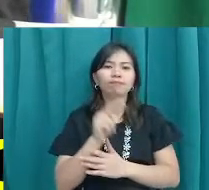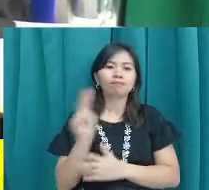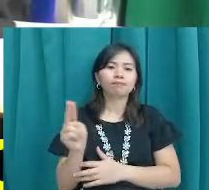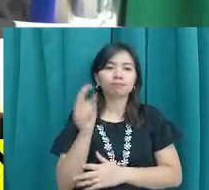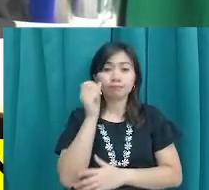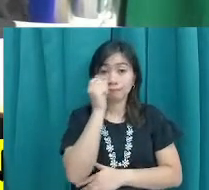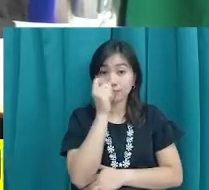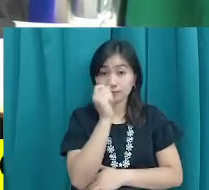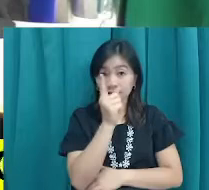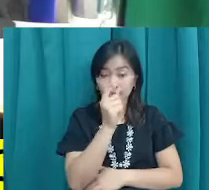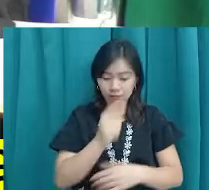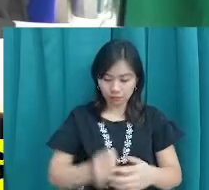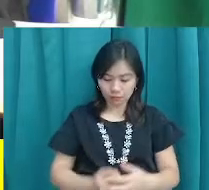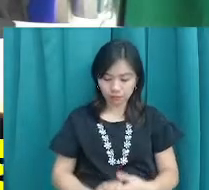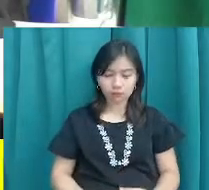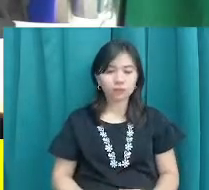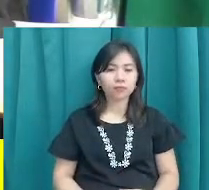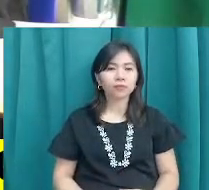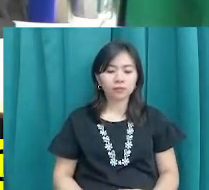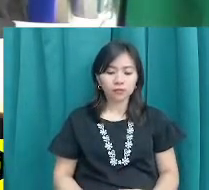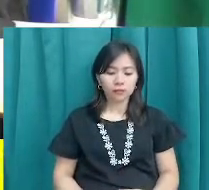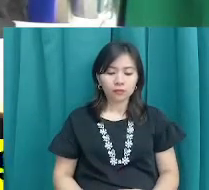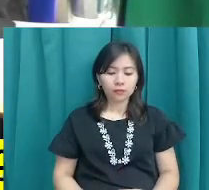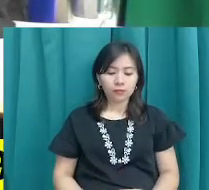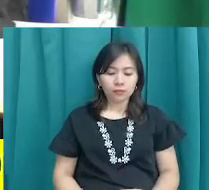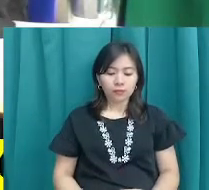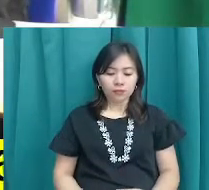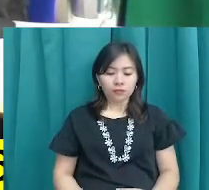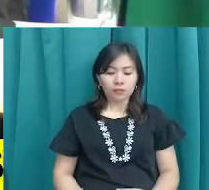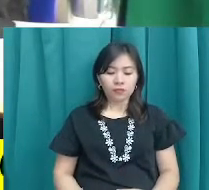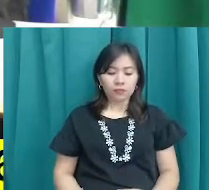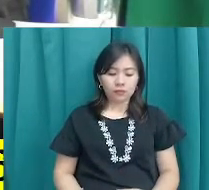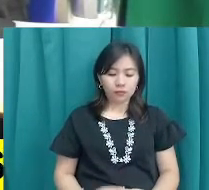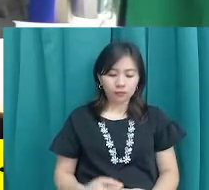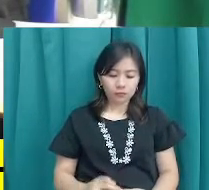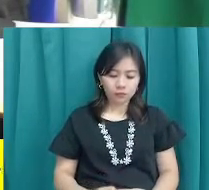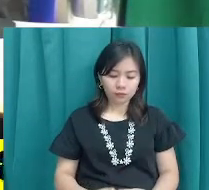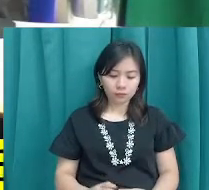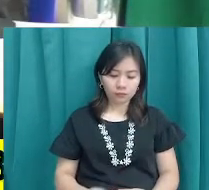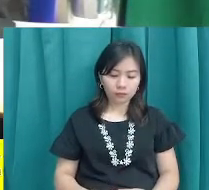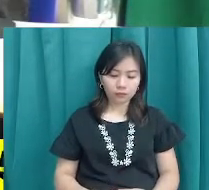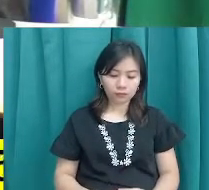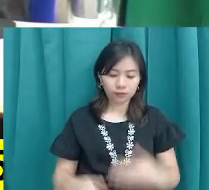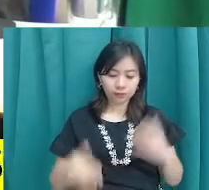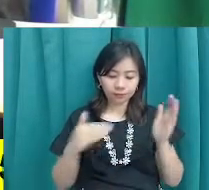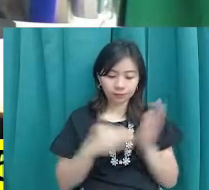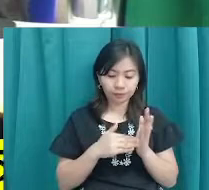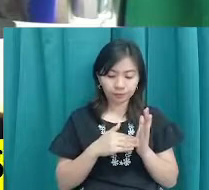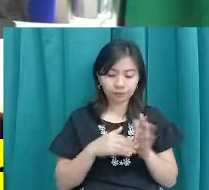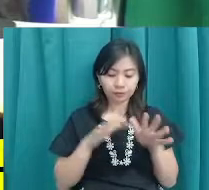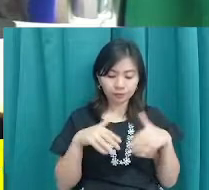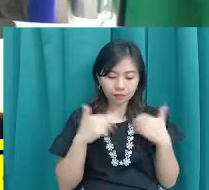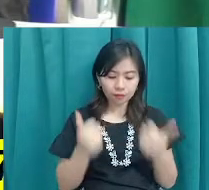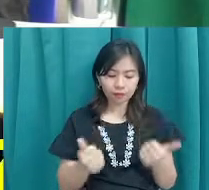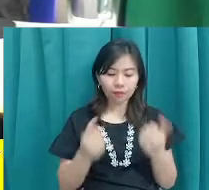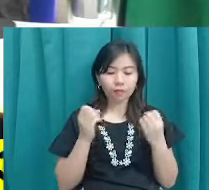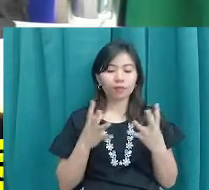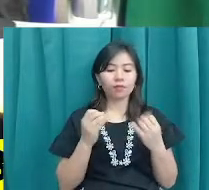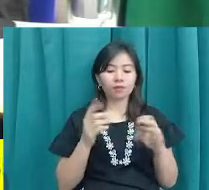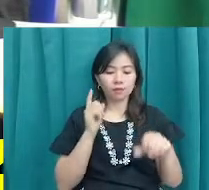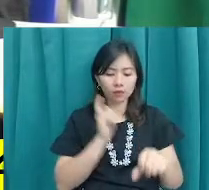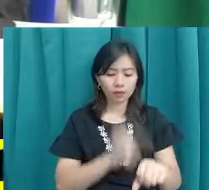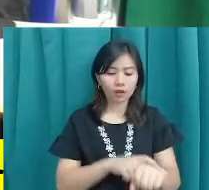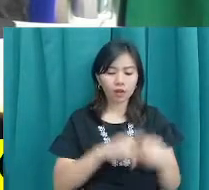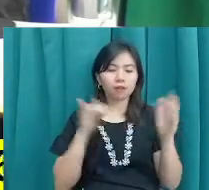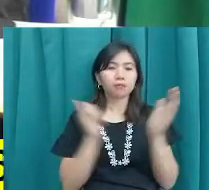young people? Young people, wake up. Nakuha niyo? Oh. Ilang beses na nating pinagpalit ang